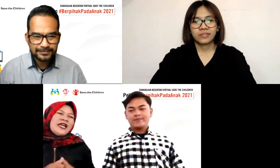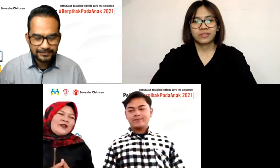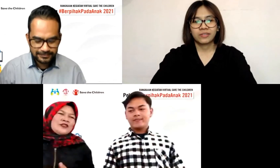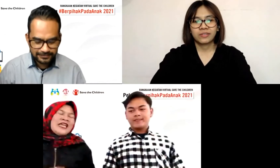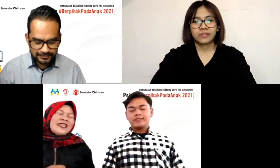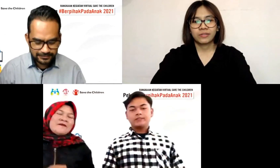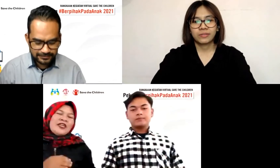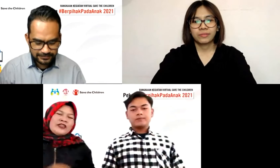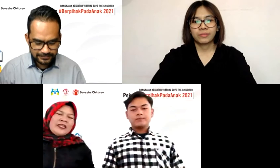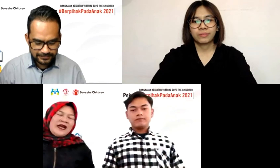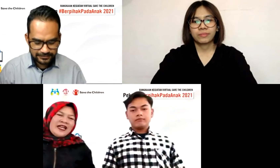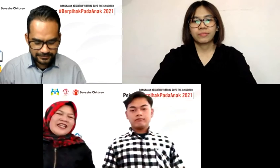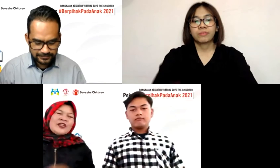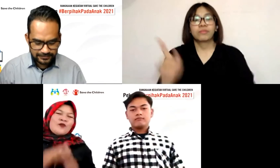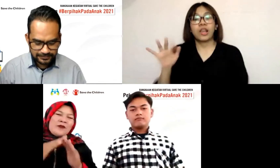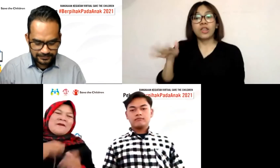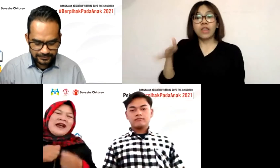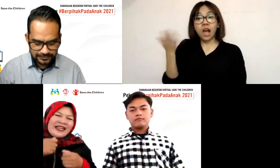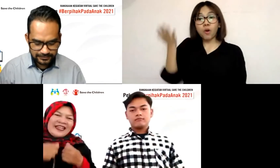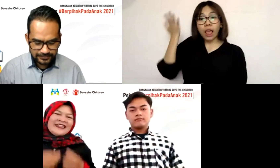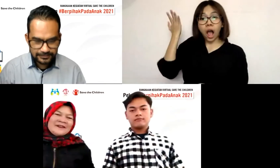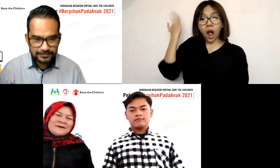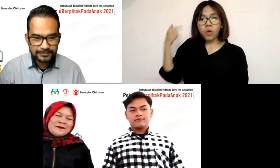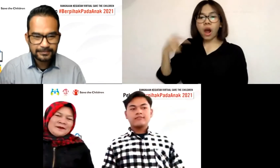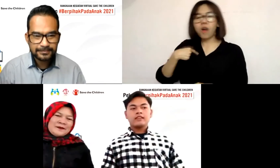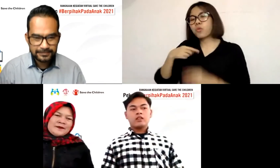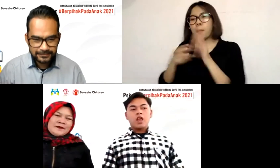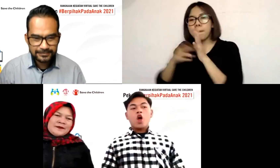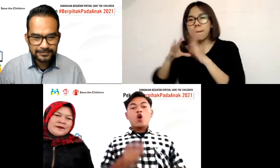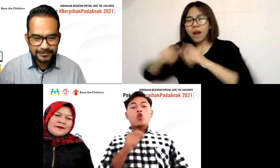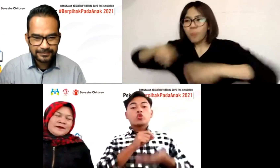Tahun lalu saya mengikuti magang di rumah makan.